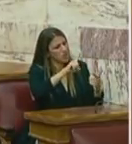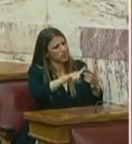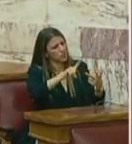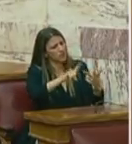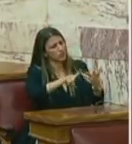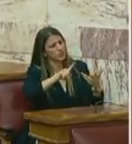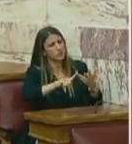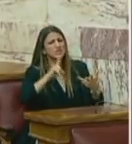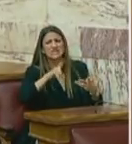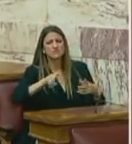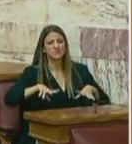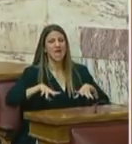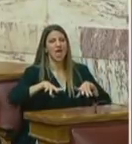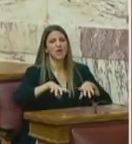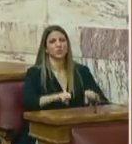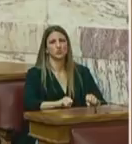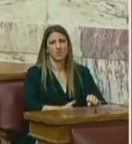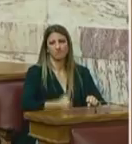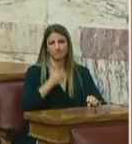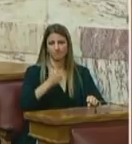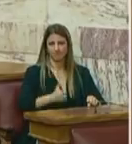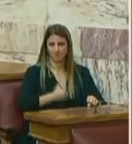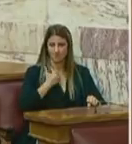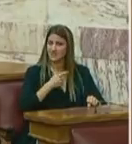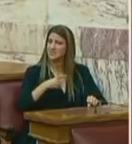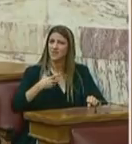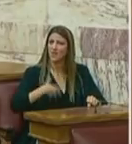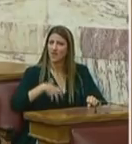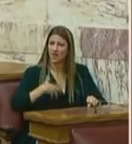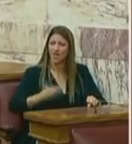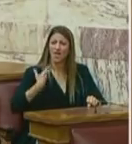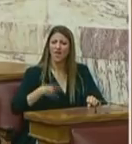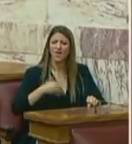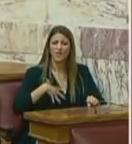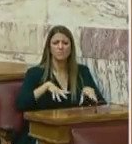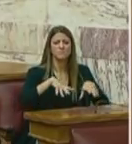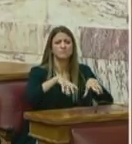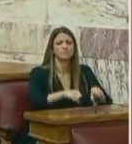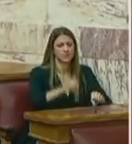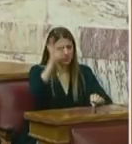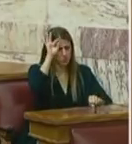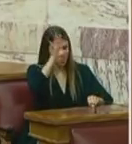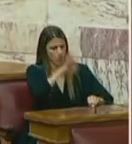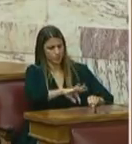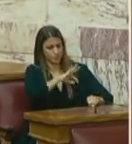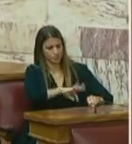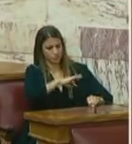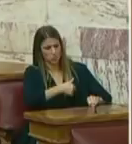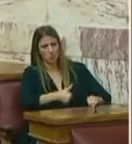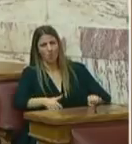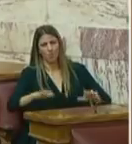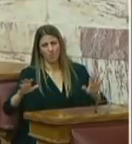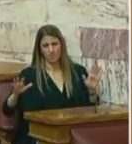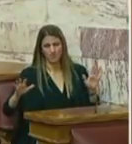τους, που επέλεξαν απολύτως συνειδητά να εκμεταλλευτούν την εξουσία τους για ιδιωτελείς σκοπούς. Και έτσι